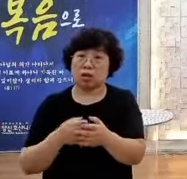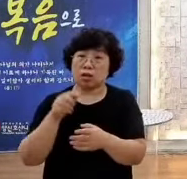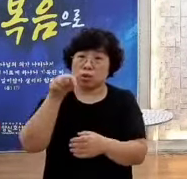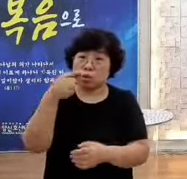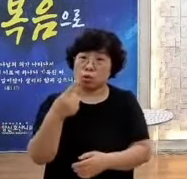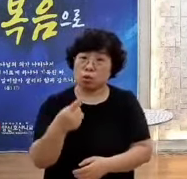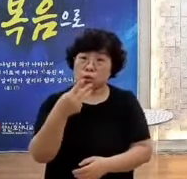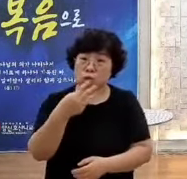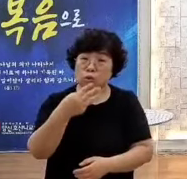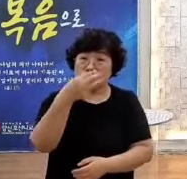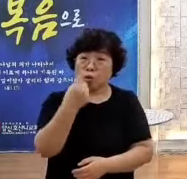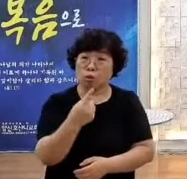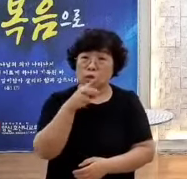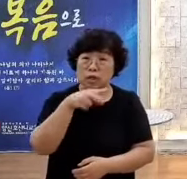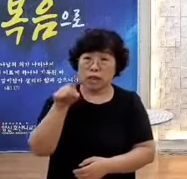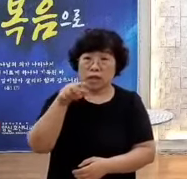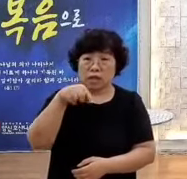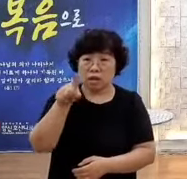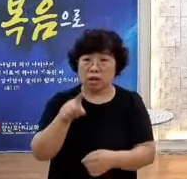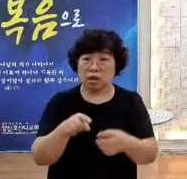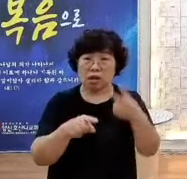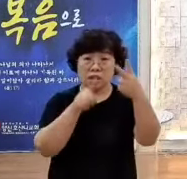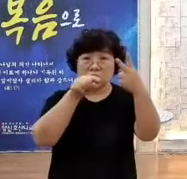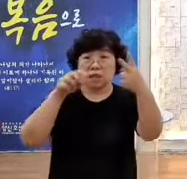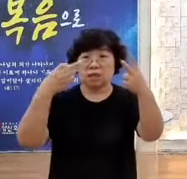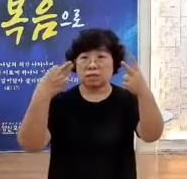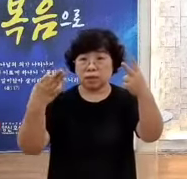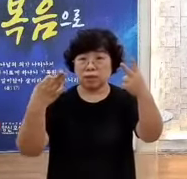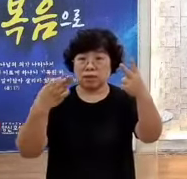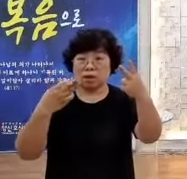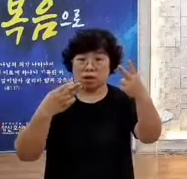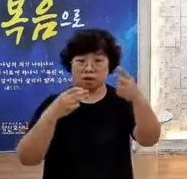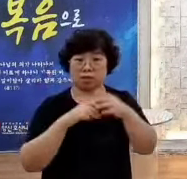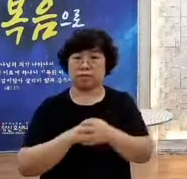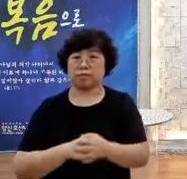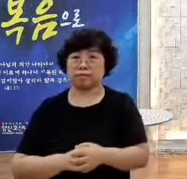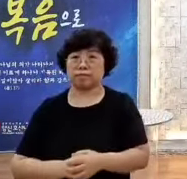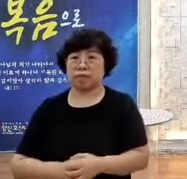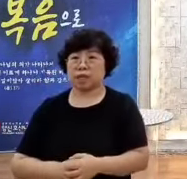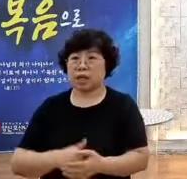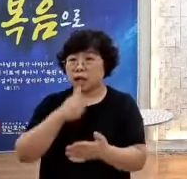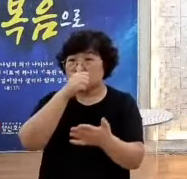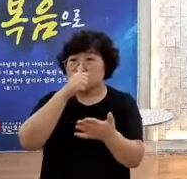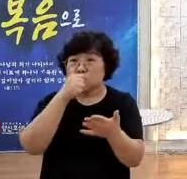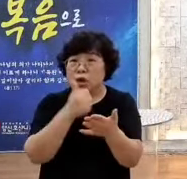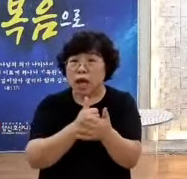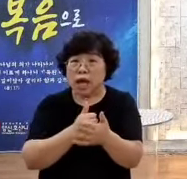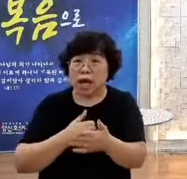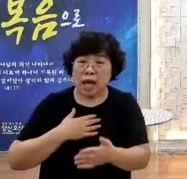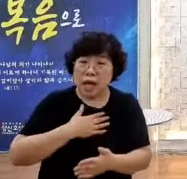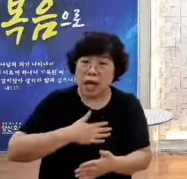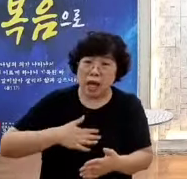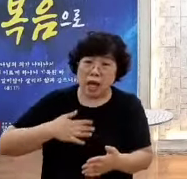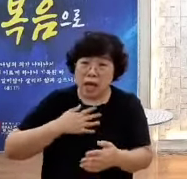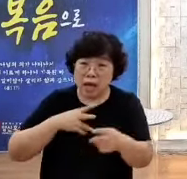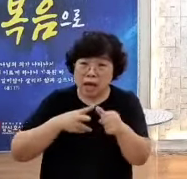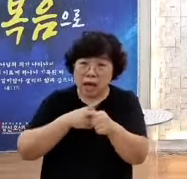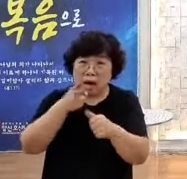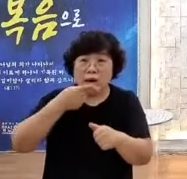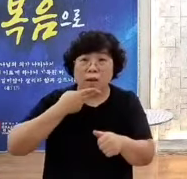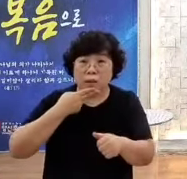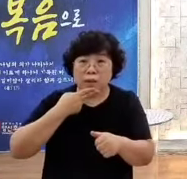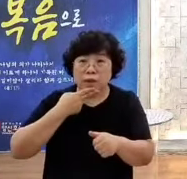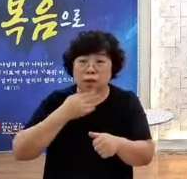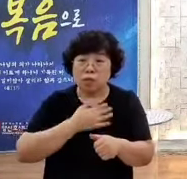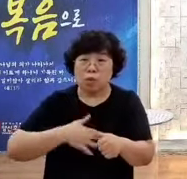2장 13절 이하의 말씀이었다. 여러분, 자, 이 범죄와 육체의 무관례로